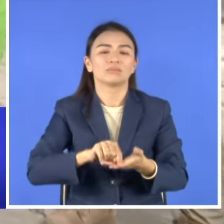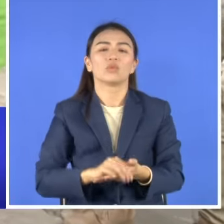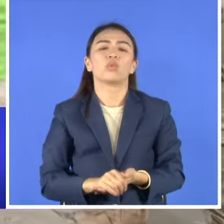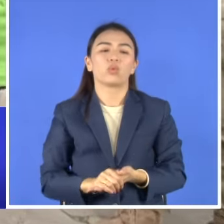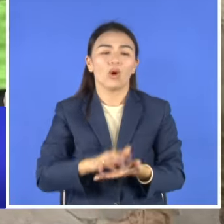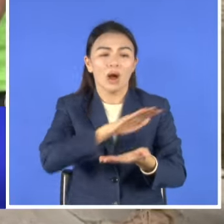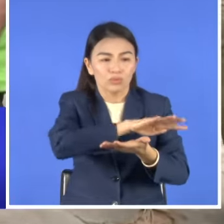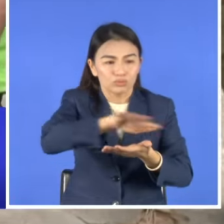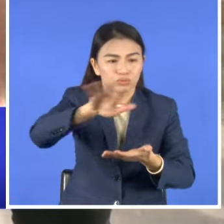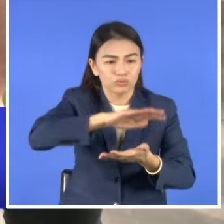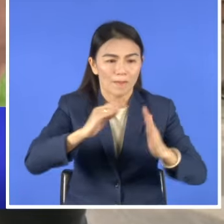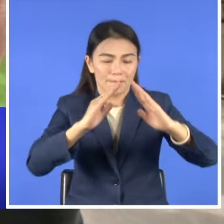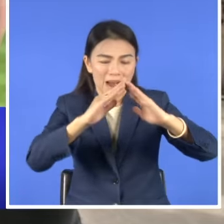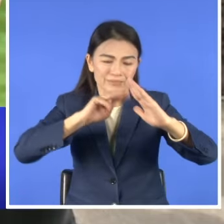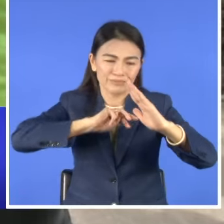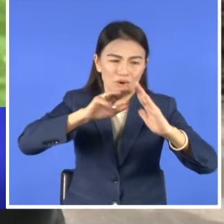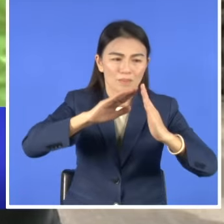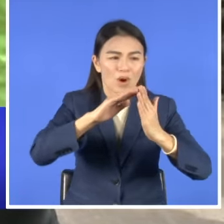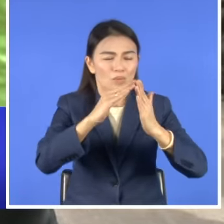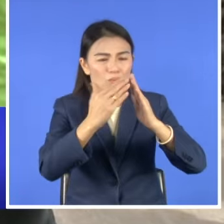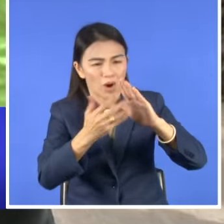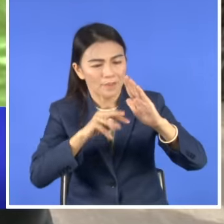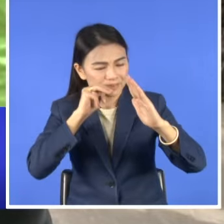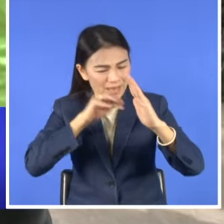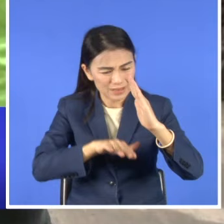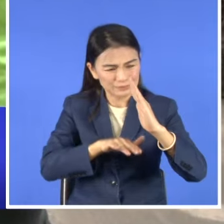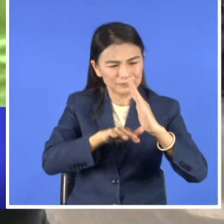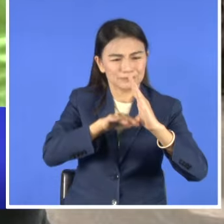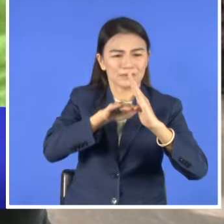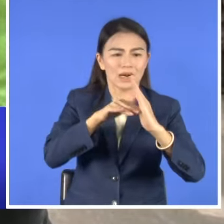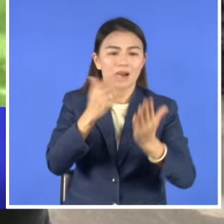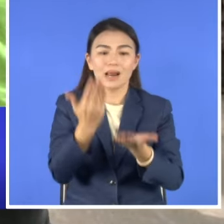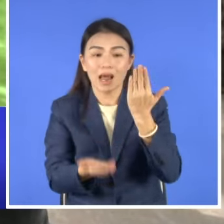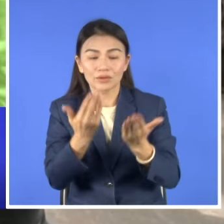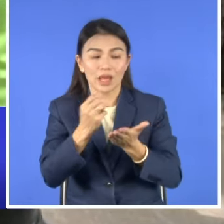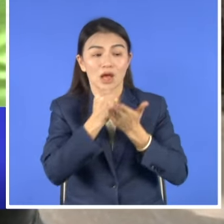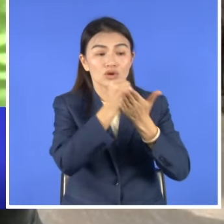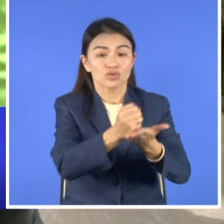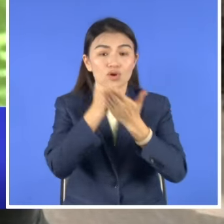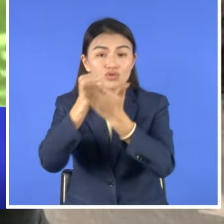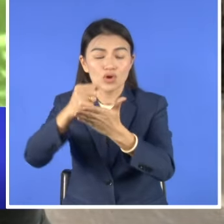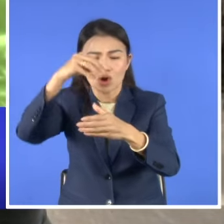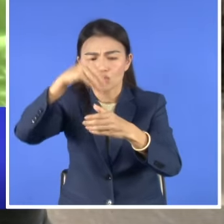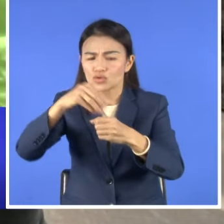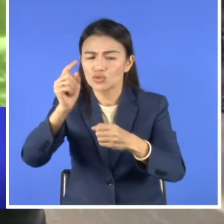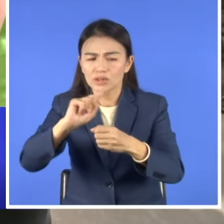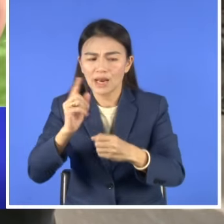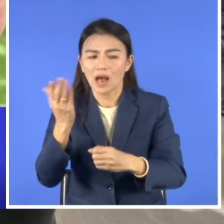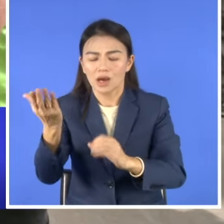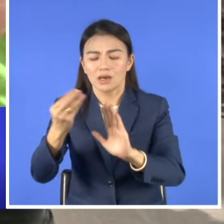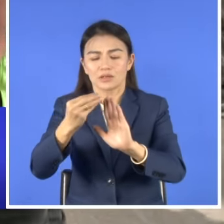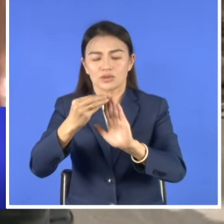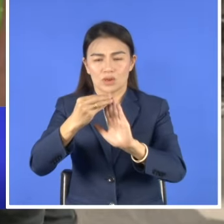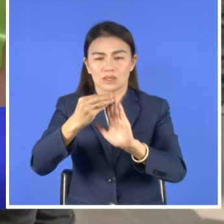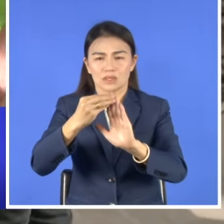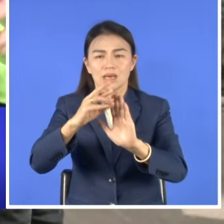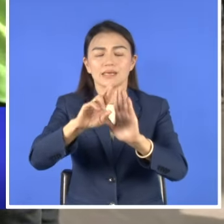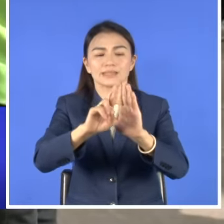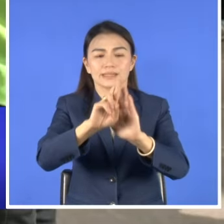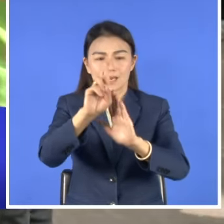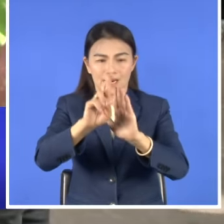บางหลังก็เสียหายทั้งหลังบางหลังก็เสียหายบางส่วนนะครับคือไปช่วยในพื้นที่บ้านเกาะลอยหมู่ที่ 21ตำบลรอบเวียงของจังหวัด